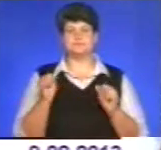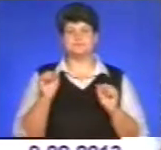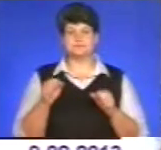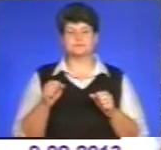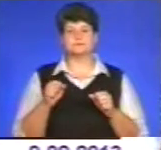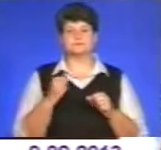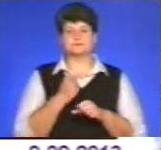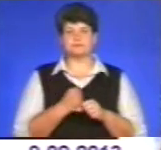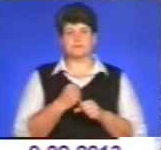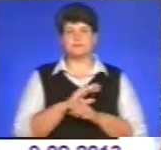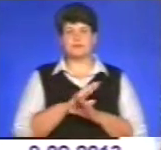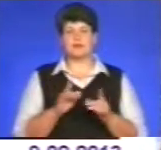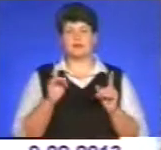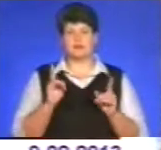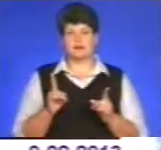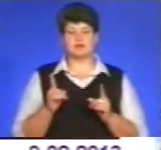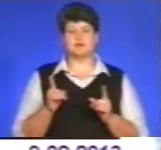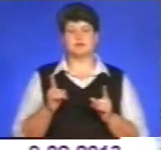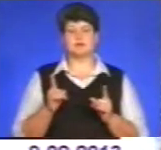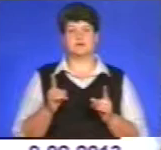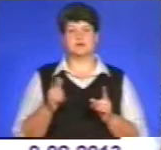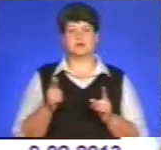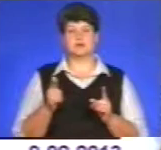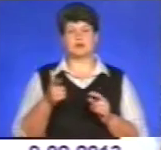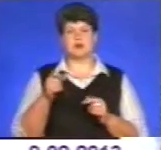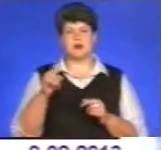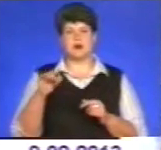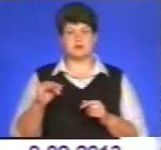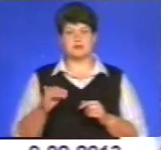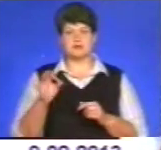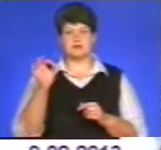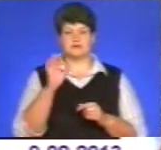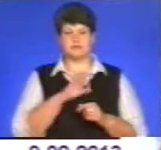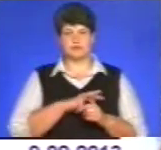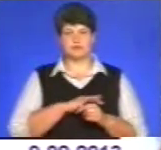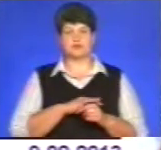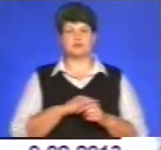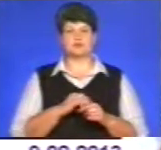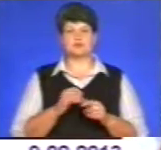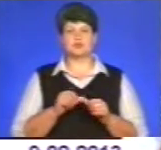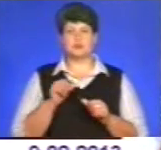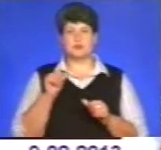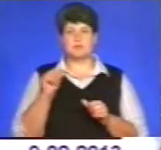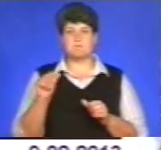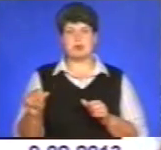працювати не тільки на газу, економлячи дуже багато газу, використовуючи, зокрема,